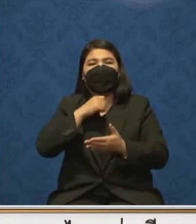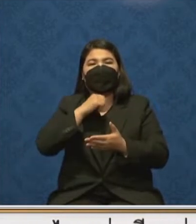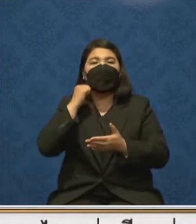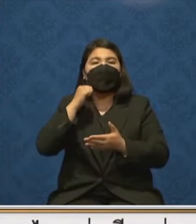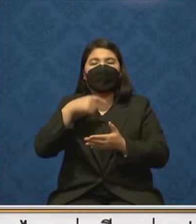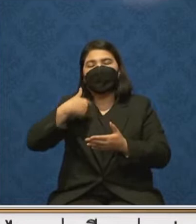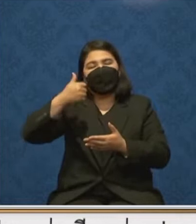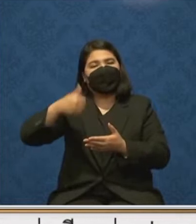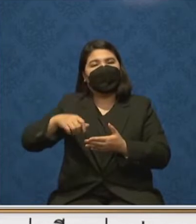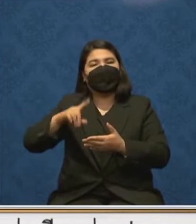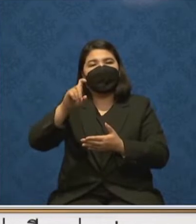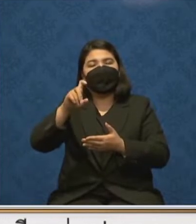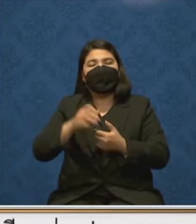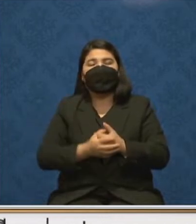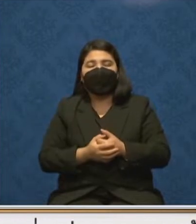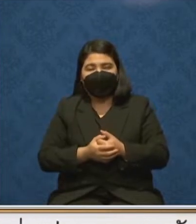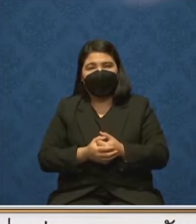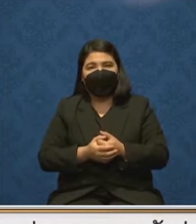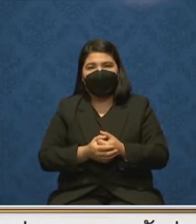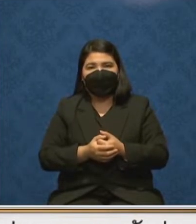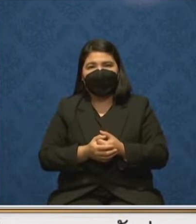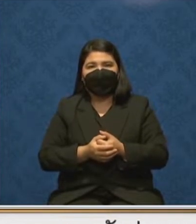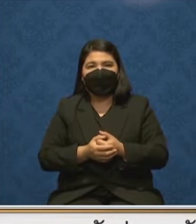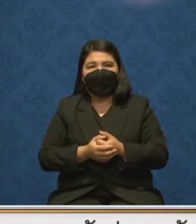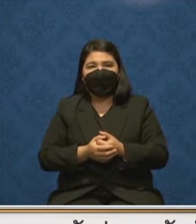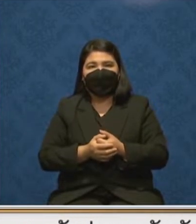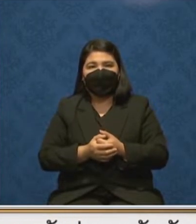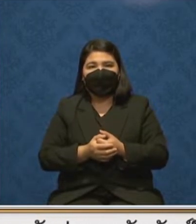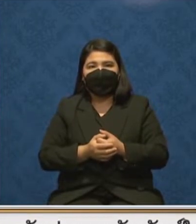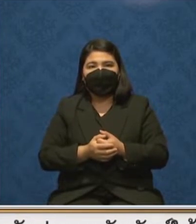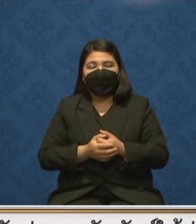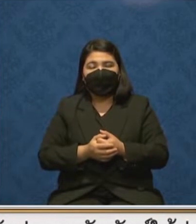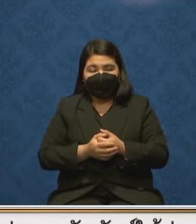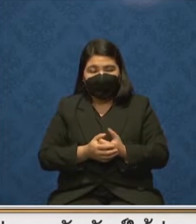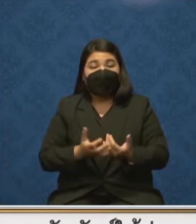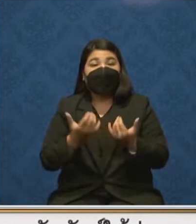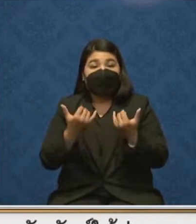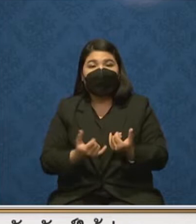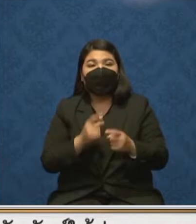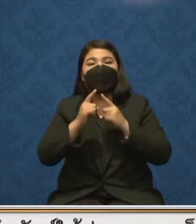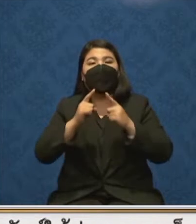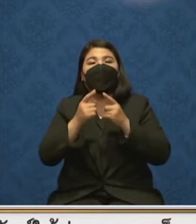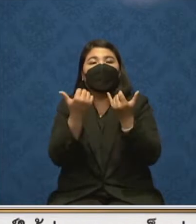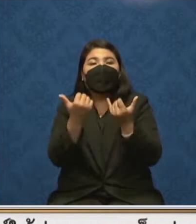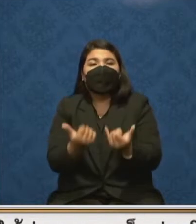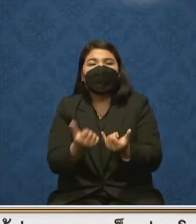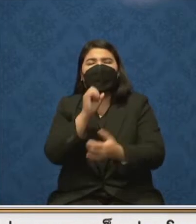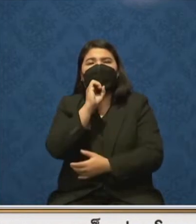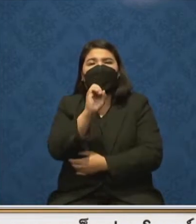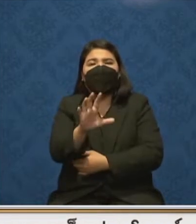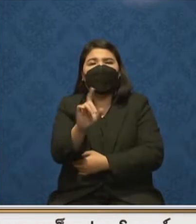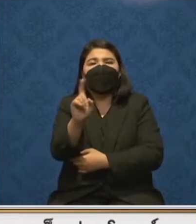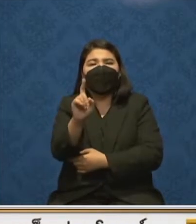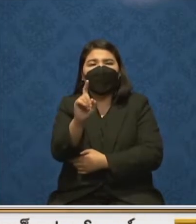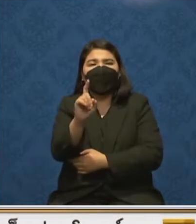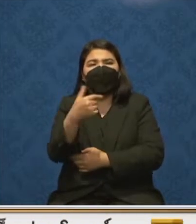อี้ขขอย้ำวสิ่ที่เรากำลพู เราไมได้จะบอกว่เราจะปรับรถ